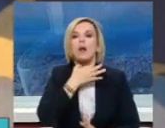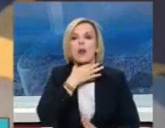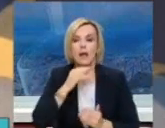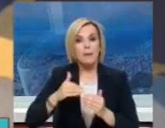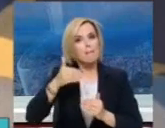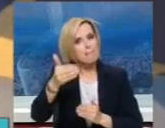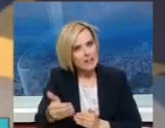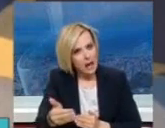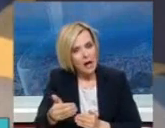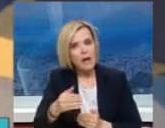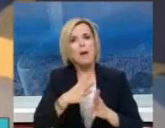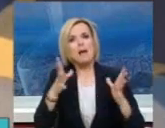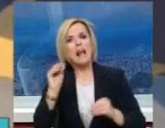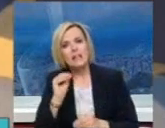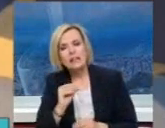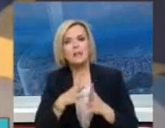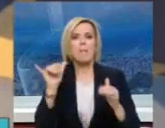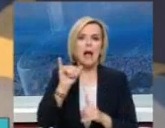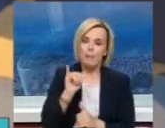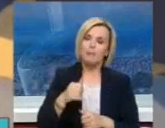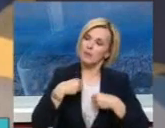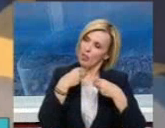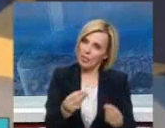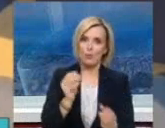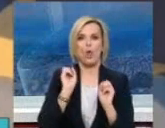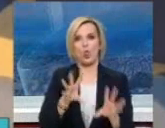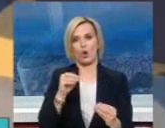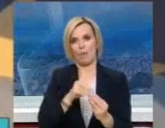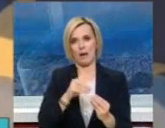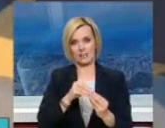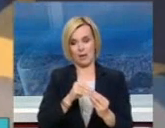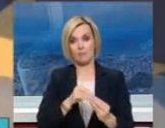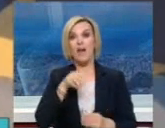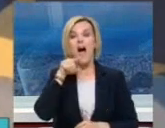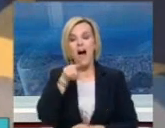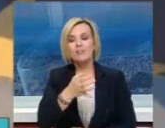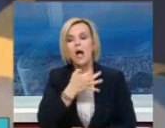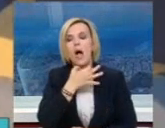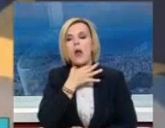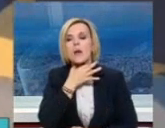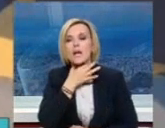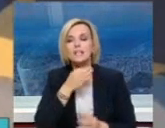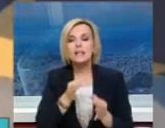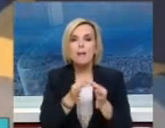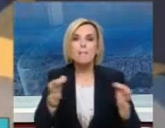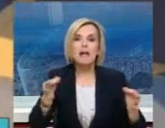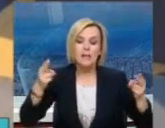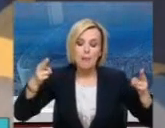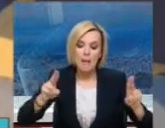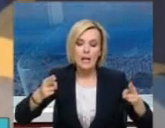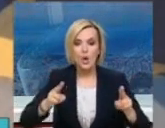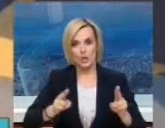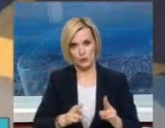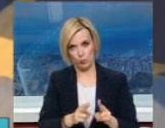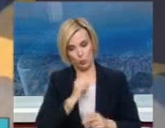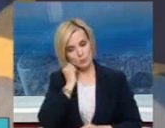λίγες επιχειρήσεις και κλάδους που σήμερα δεν βρίσκονται σε αναγκαστικά περιοριστικά μέτρα λειτουργίας τους.